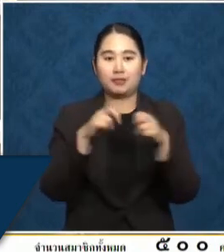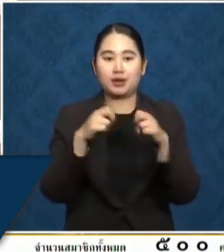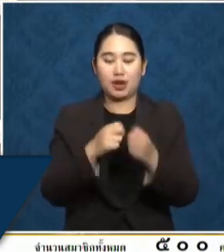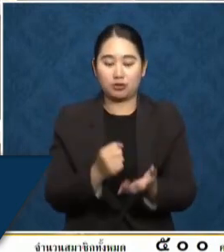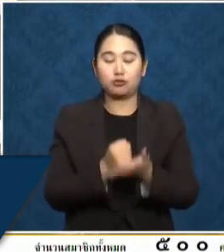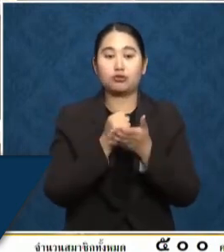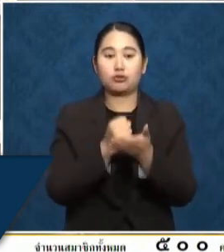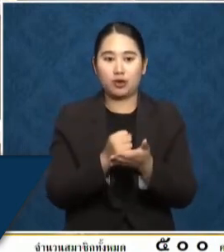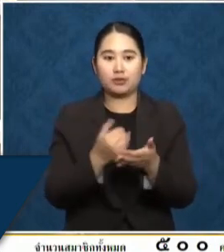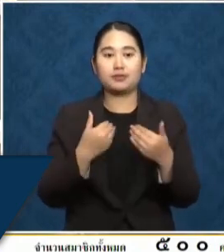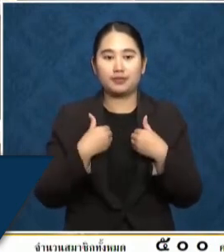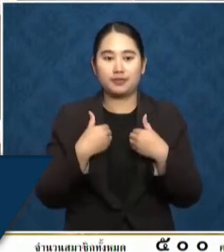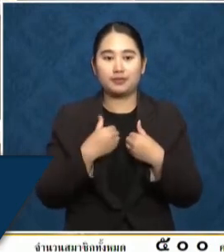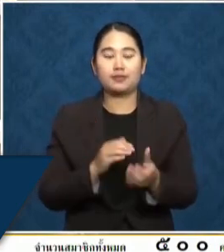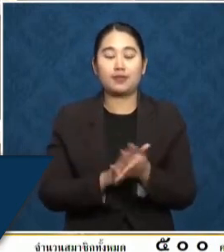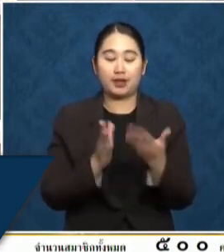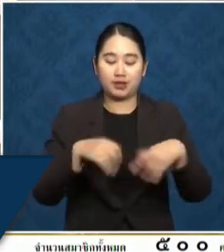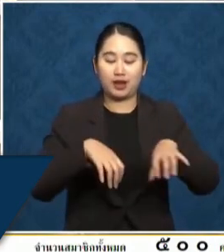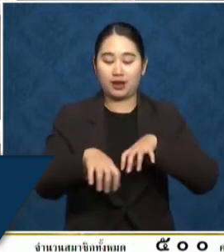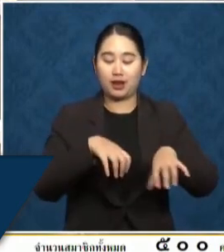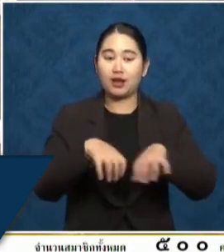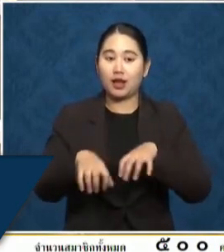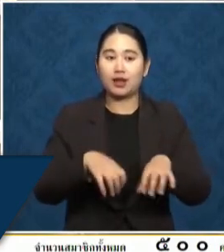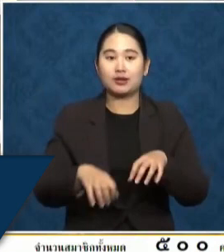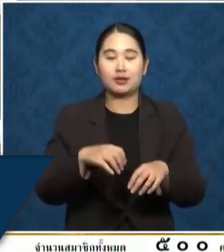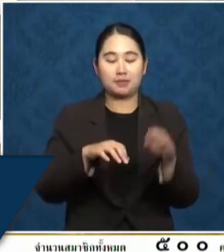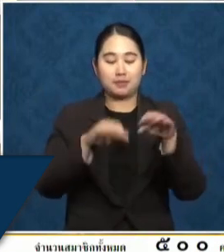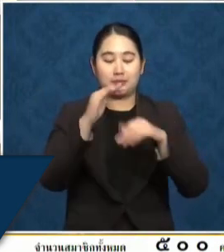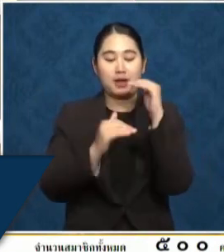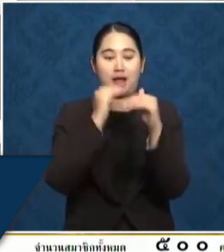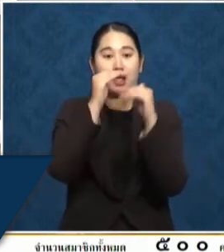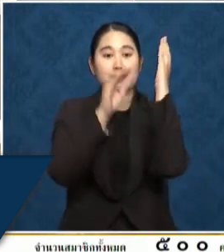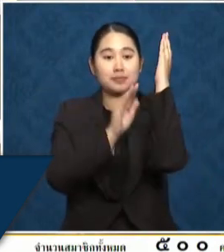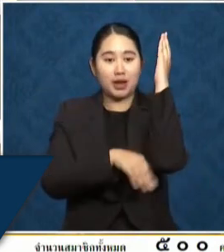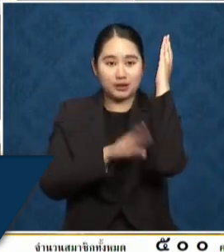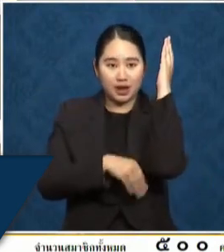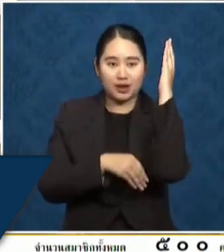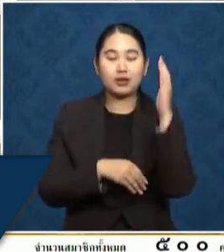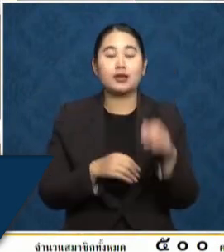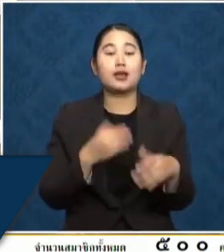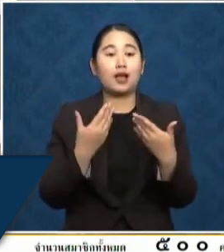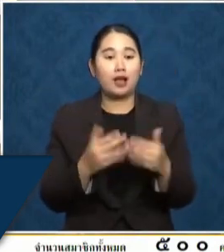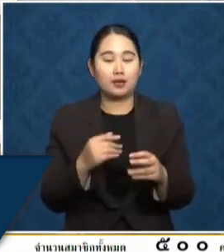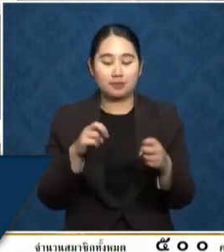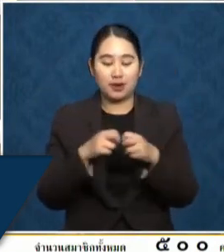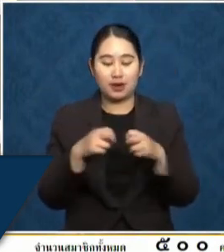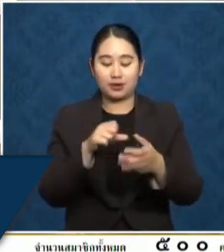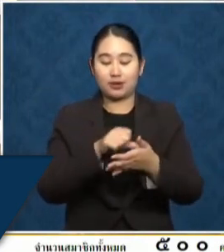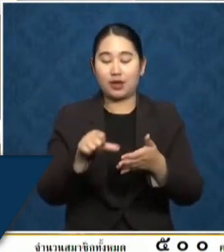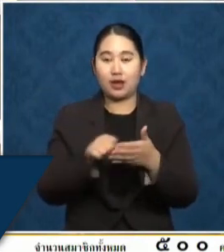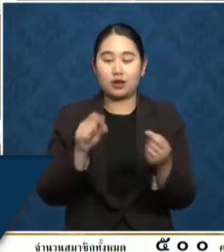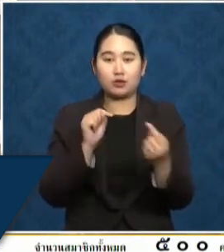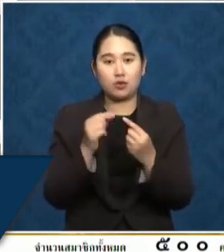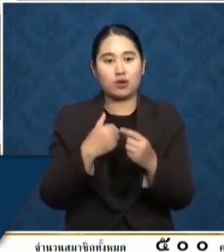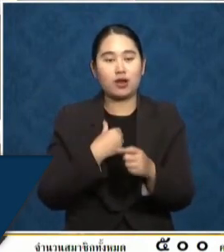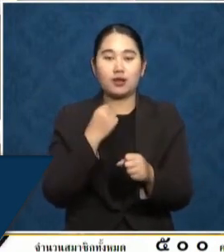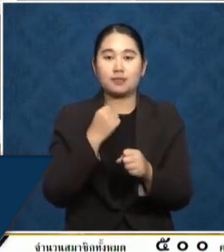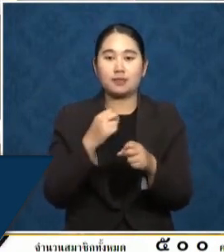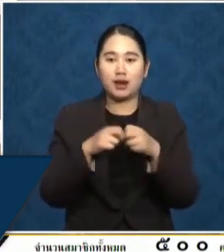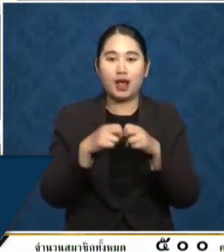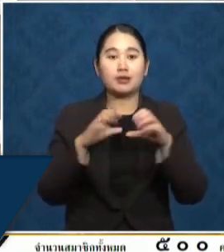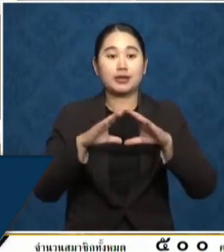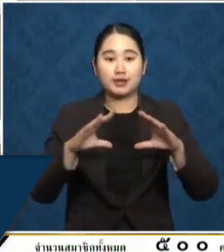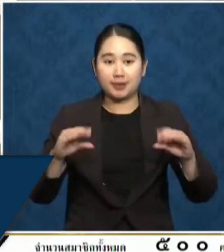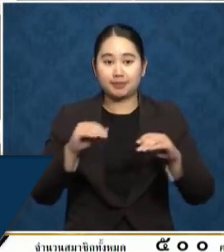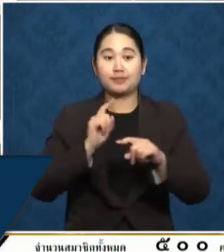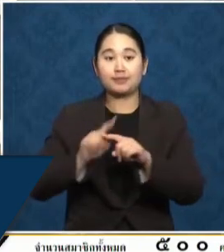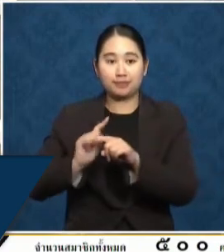ปปล้กนและการพันธนาจัหดชายดนภาคใต้ตลอดจนการแก้ไขปัญหาและกลางสรางสันติภาพในจห